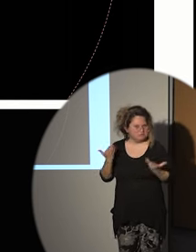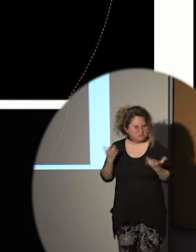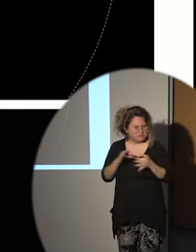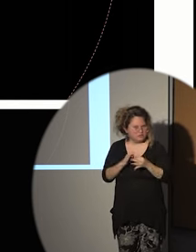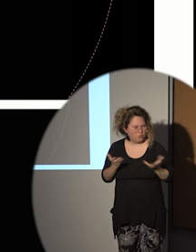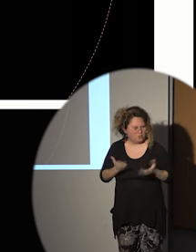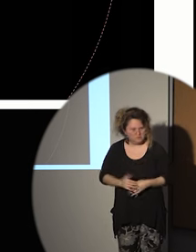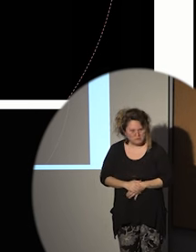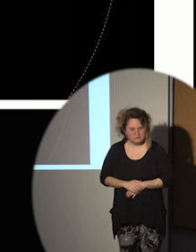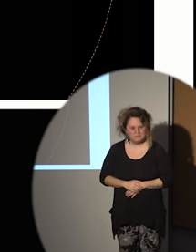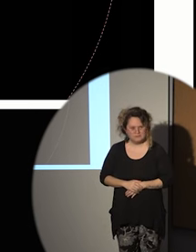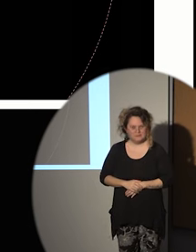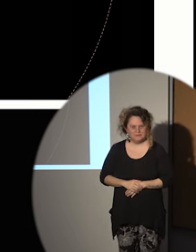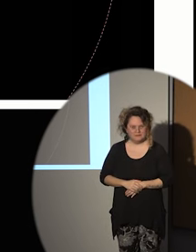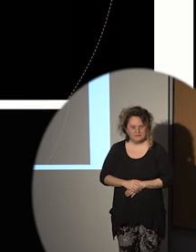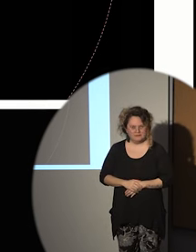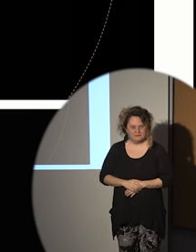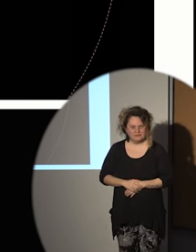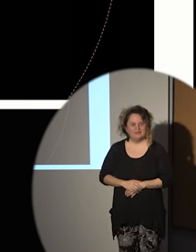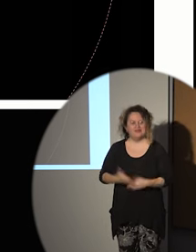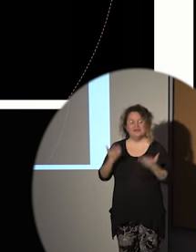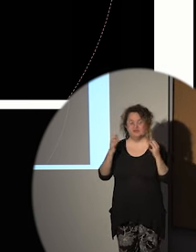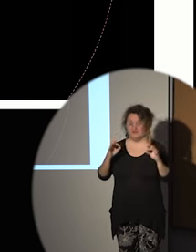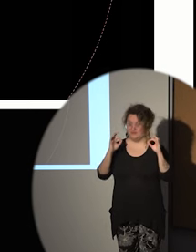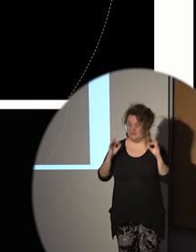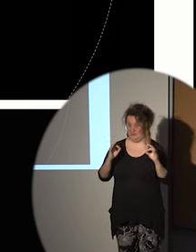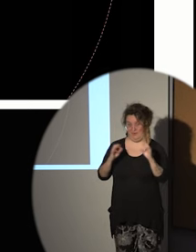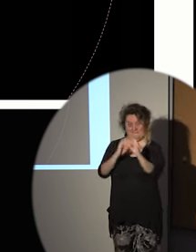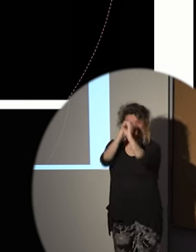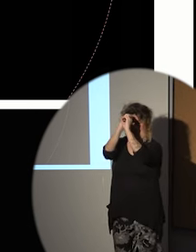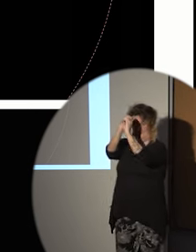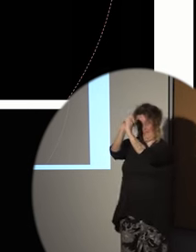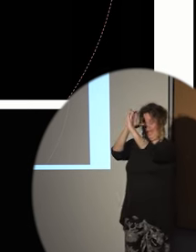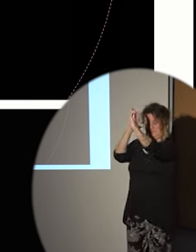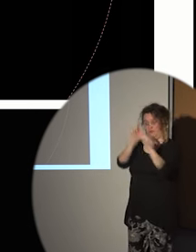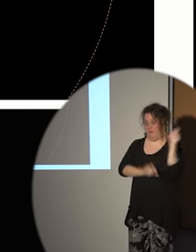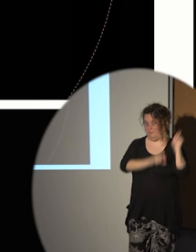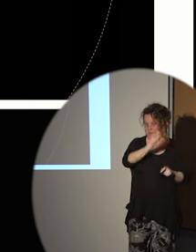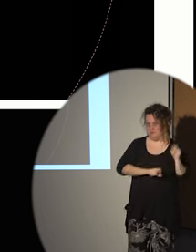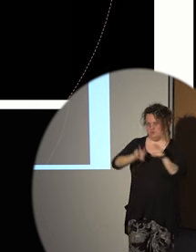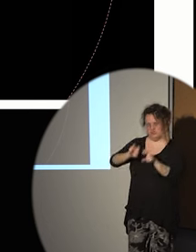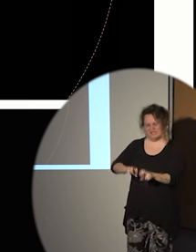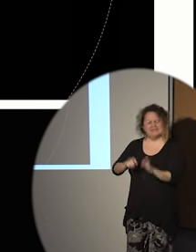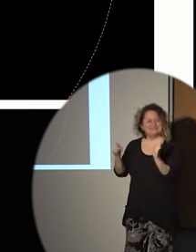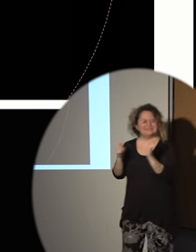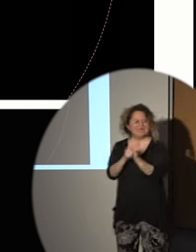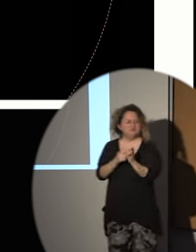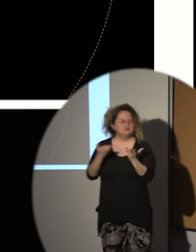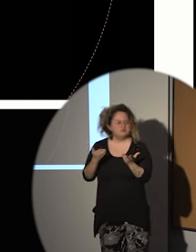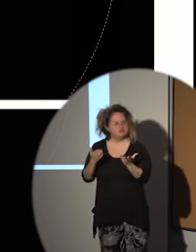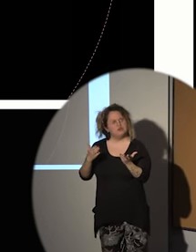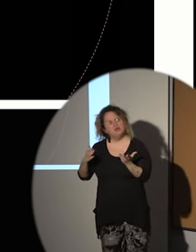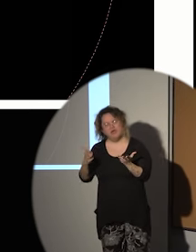Alors, il se trouve, une des raisons qui a beaucoup attiré les astronomes, et ça, c'était bien avant l'époque où on parlait du réchauffement, dans les années 60,